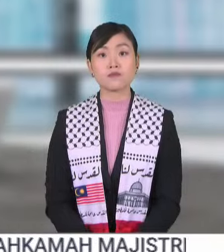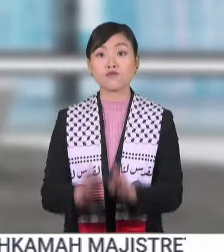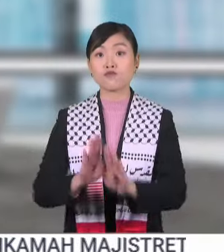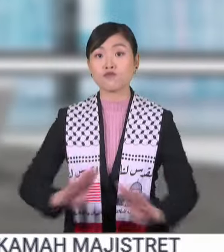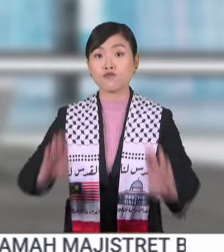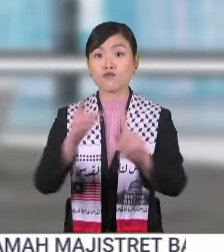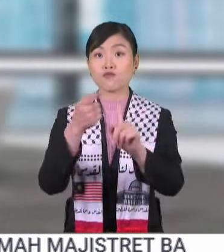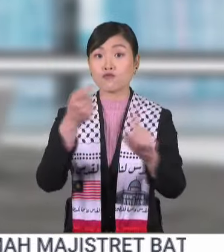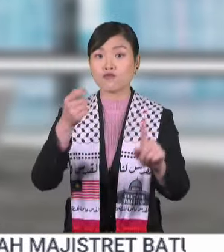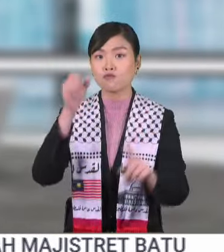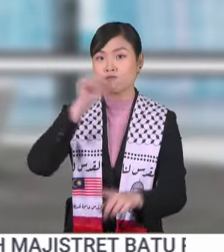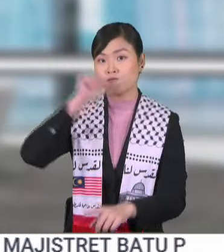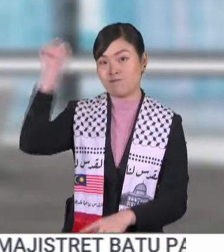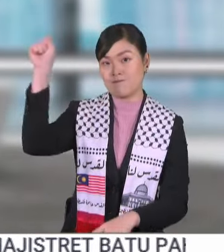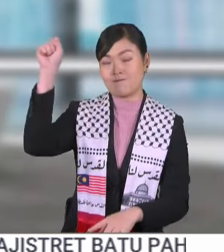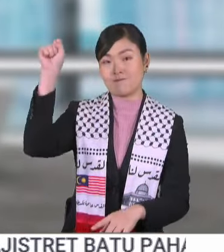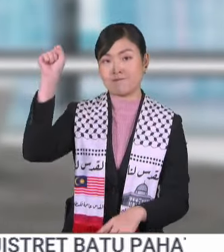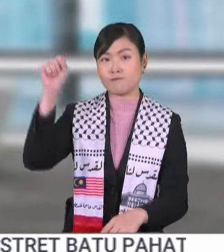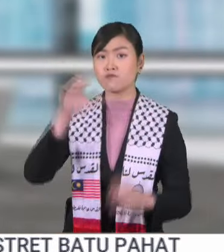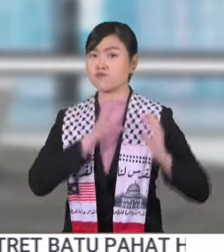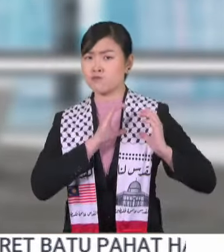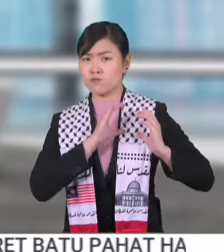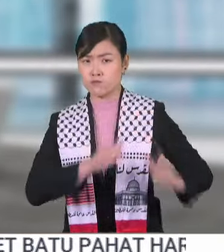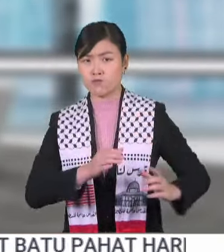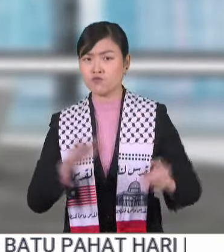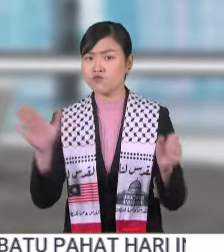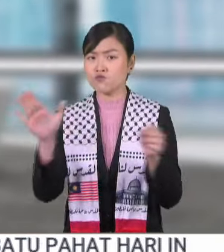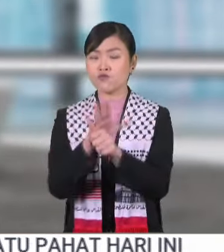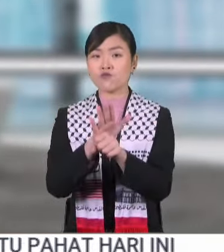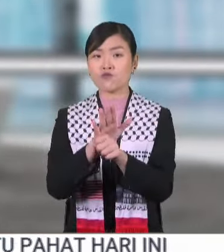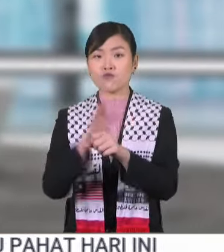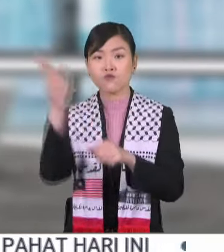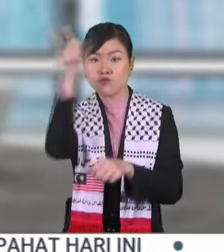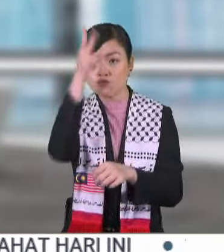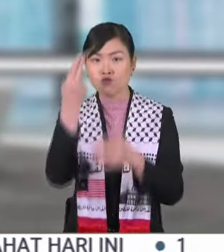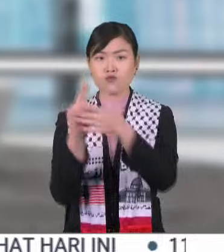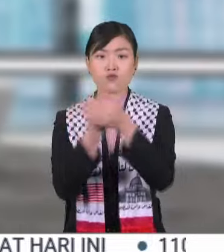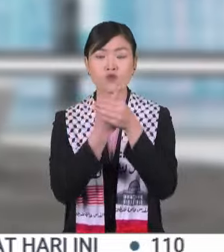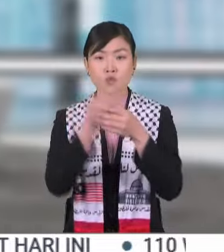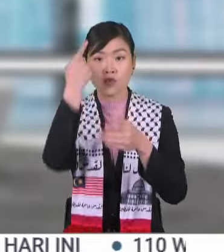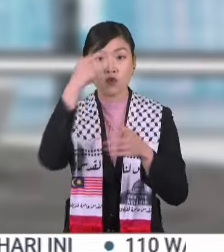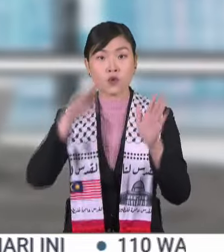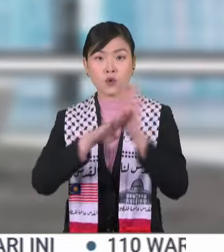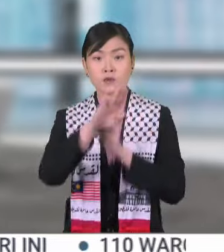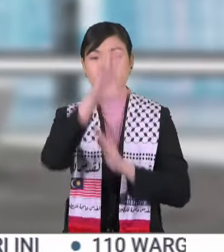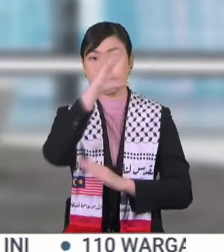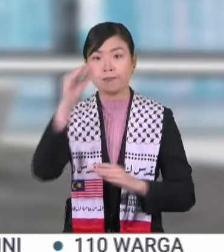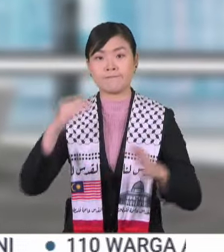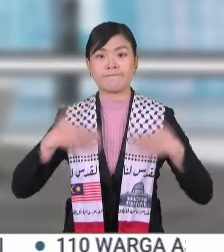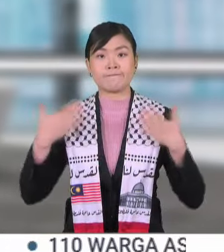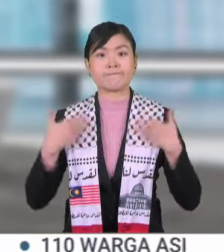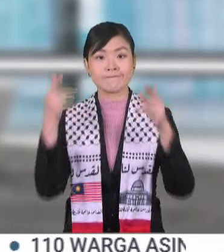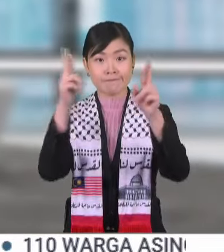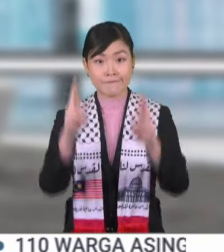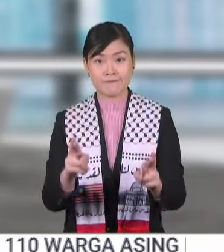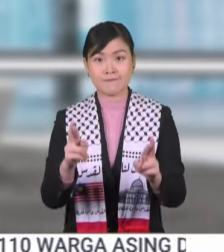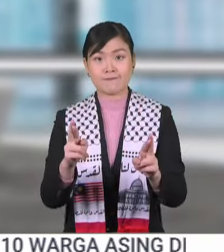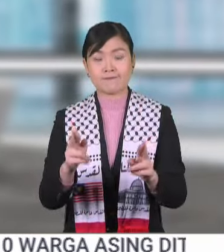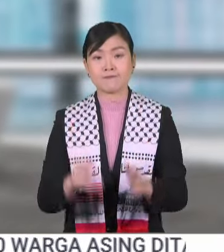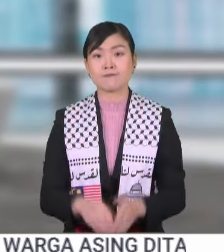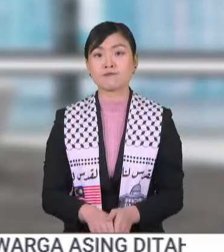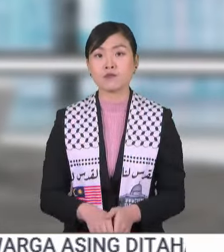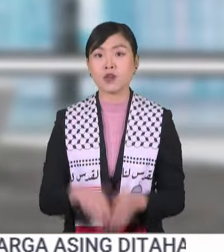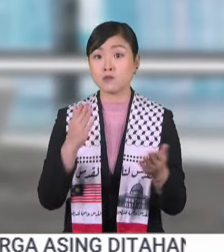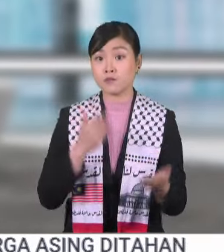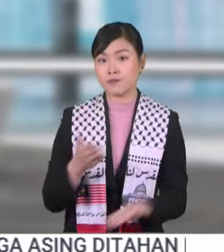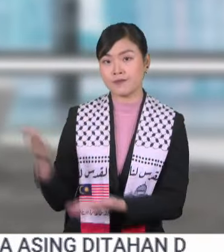paparan dari negeri di bawah Bayu Sabah komited menyokong penuh kerajaan perpaduan demi pembangunan dan kesejahteraan rakyat perinciannya